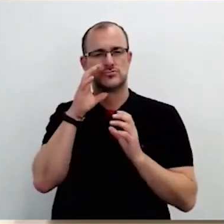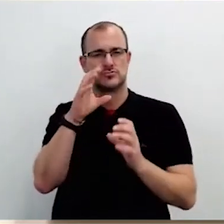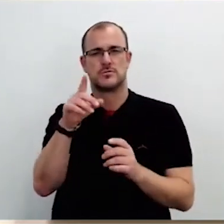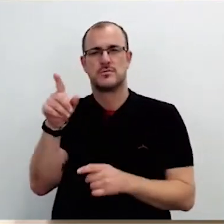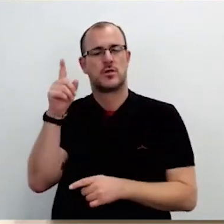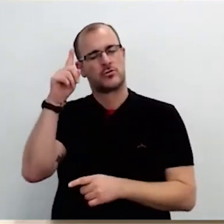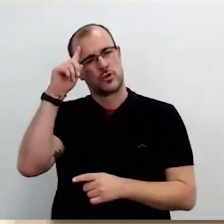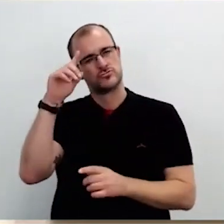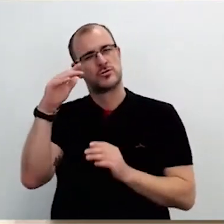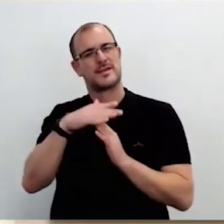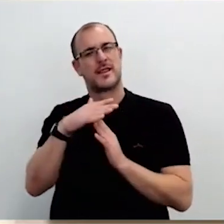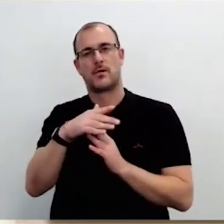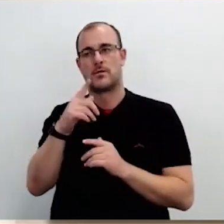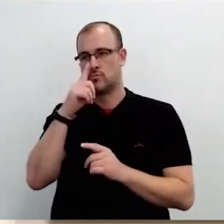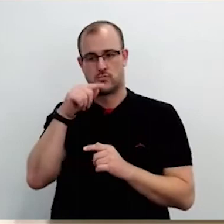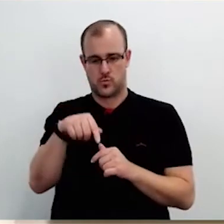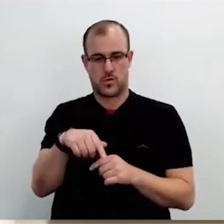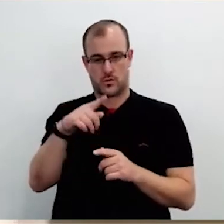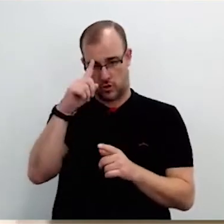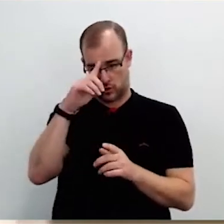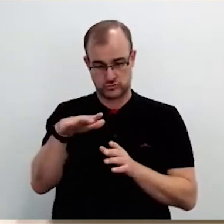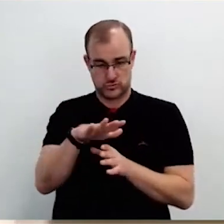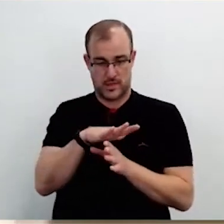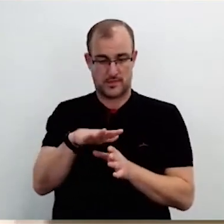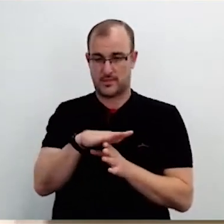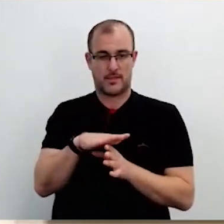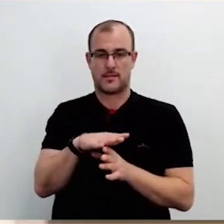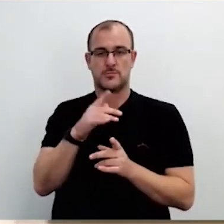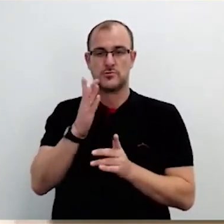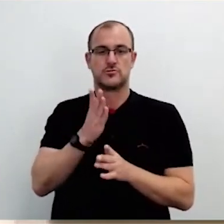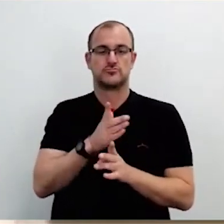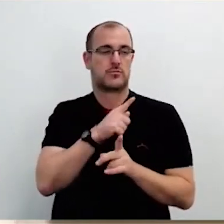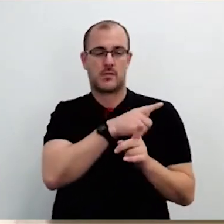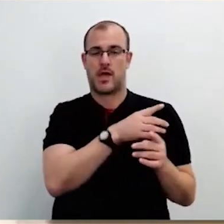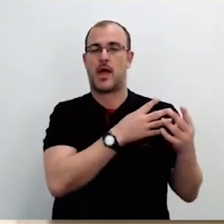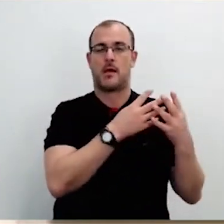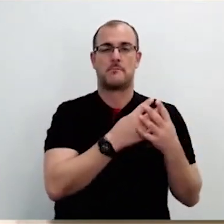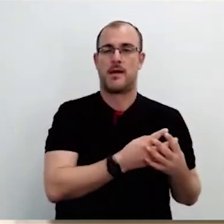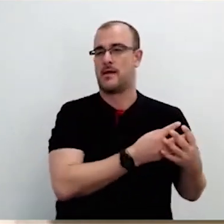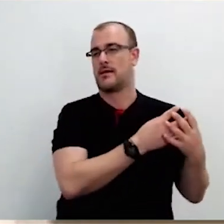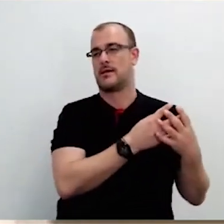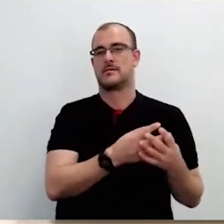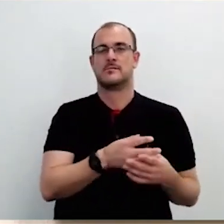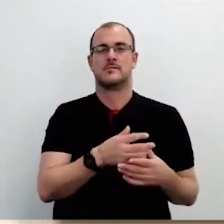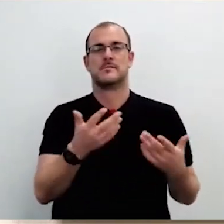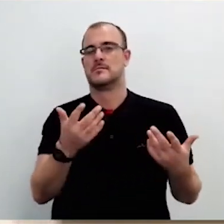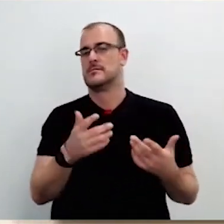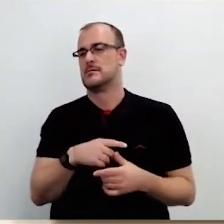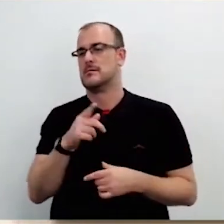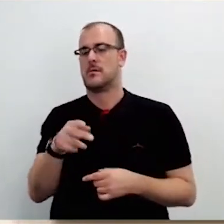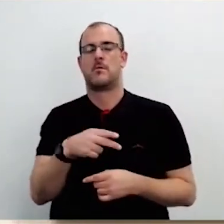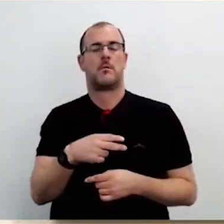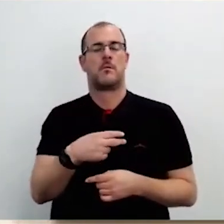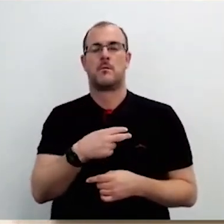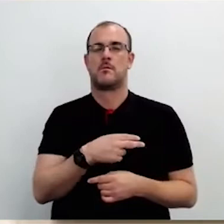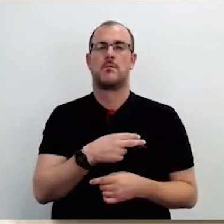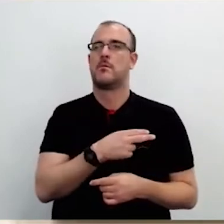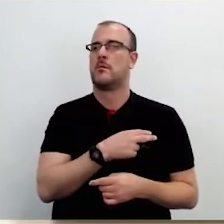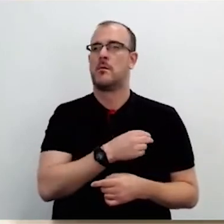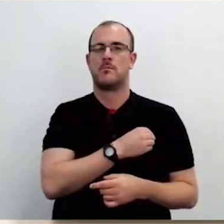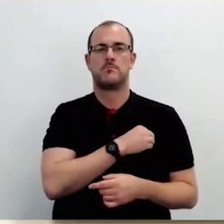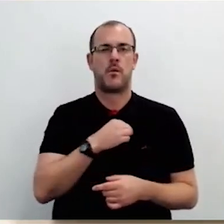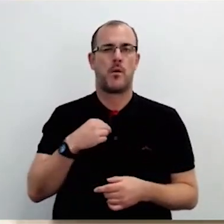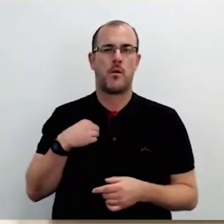die Deutsche Telekom ist ja nicht mehr nur in Deutschland unterwegs, sie ist in Amerika unterwegs. Sie ist in Polen unterwegs,